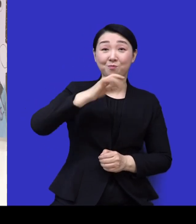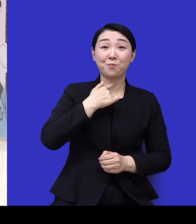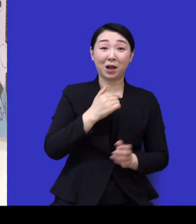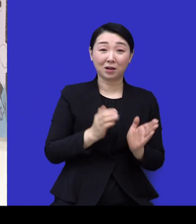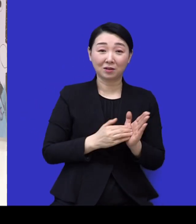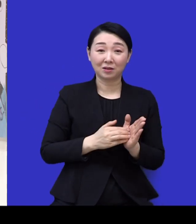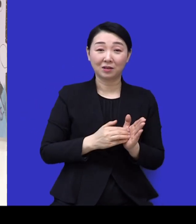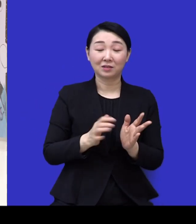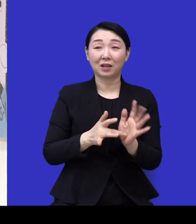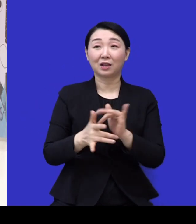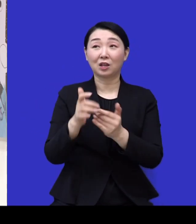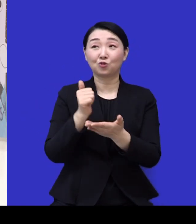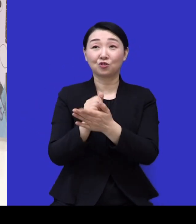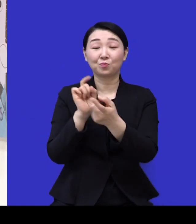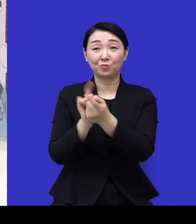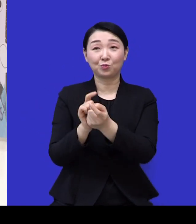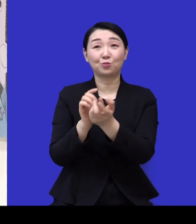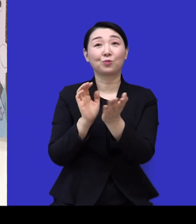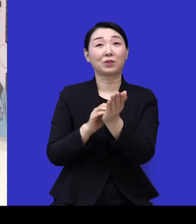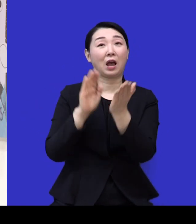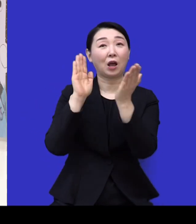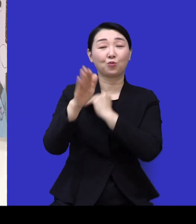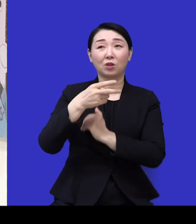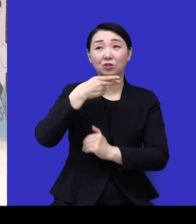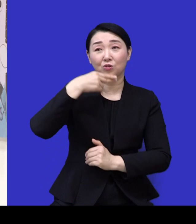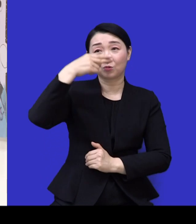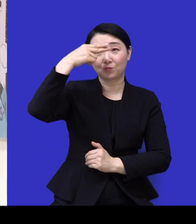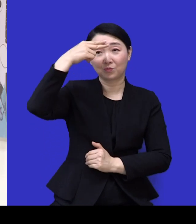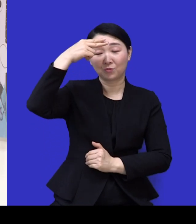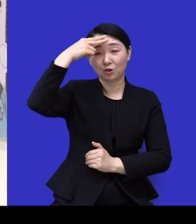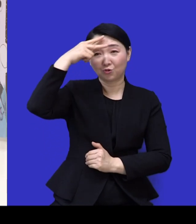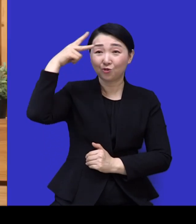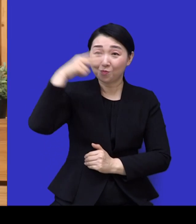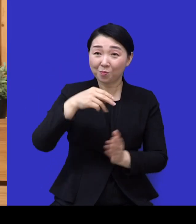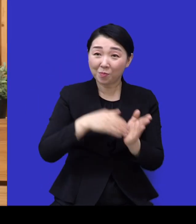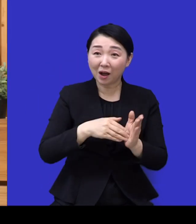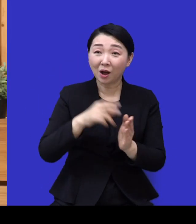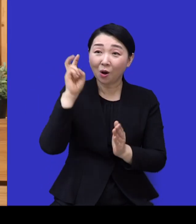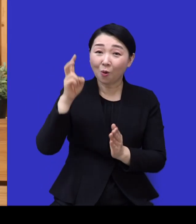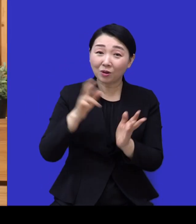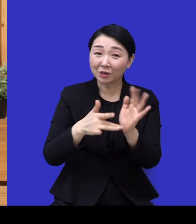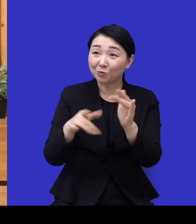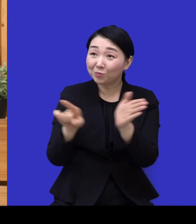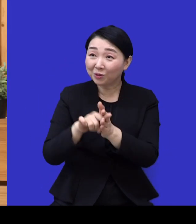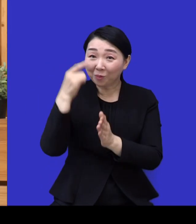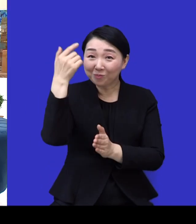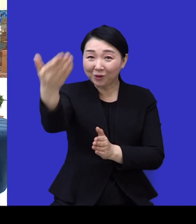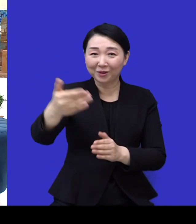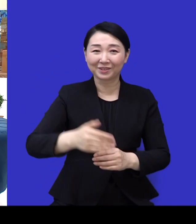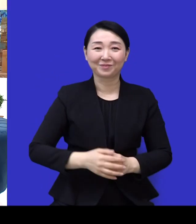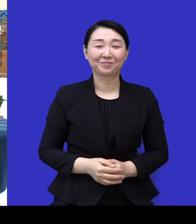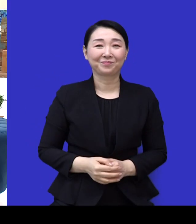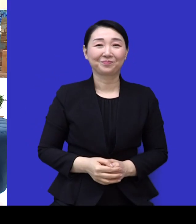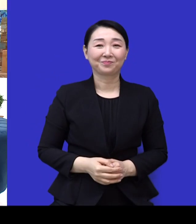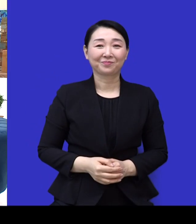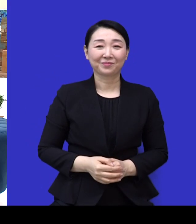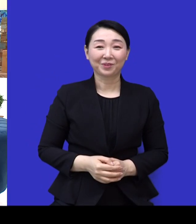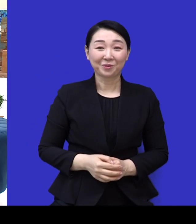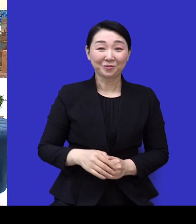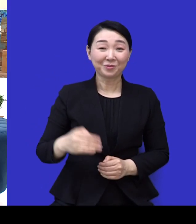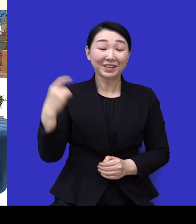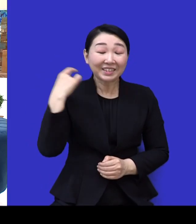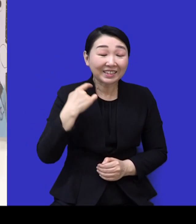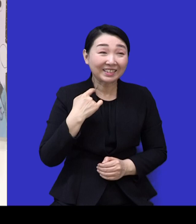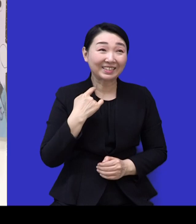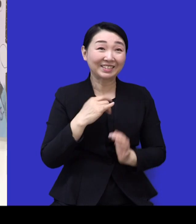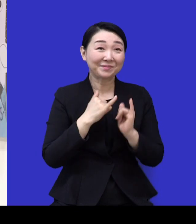예. 제가 예수님 알고 제가 술을 안 먹는데 혹시 예수 믿으시냐 그랬더니 듣는 우리가 더 난감하네요.